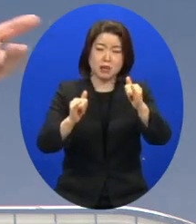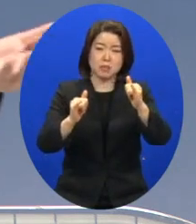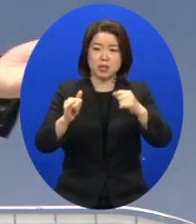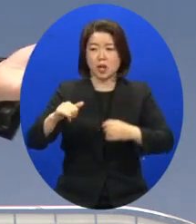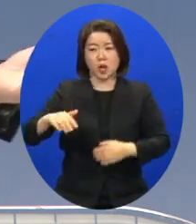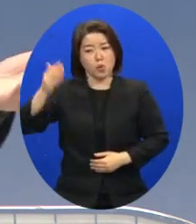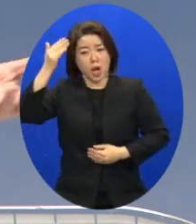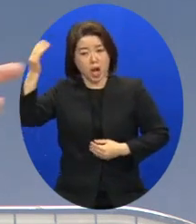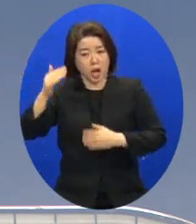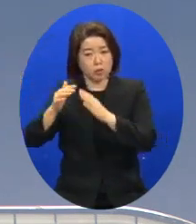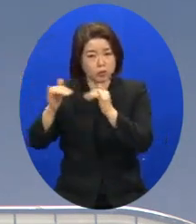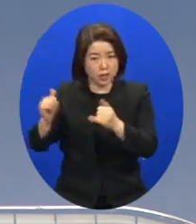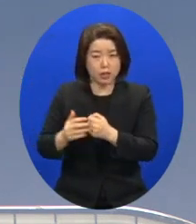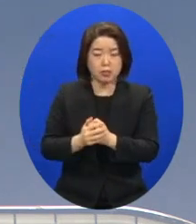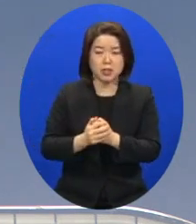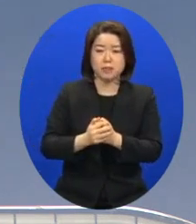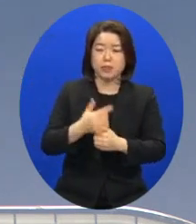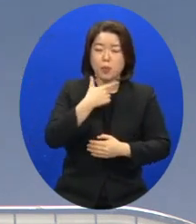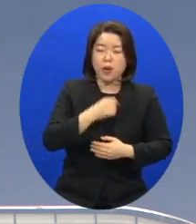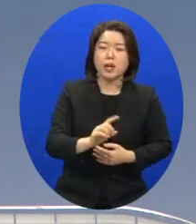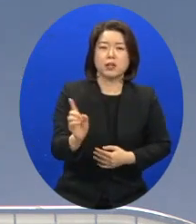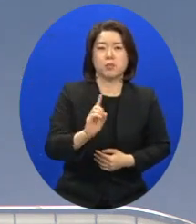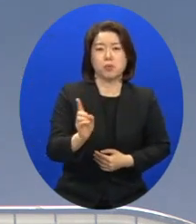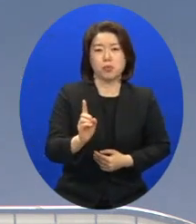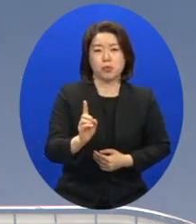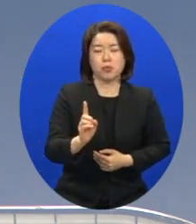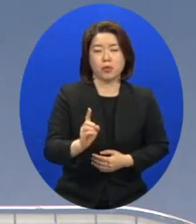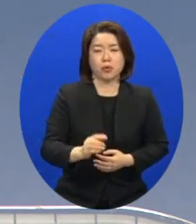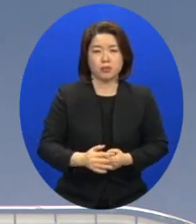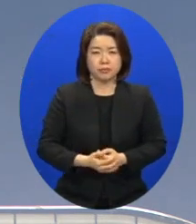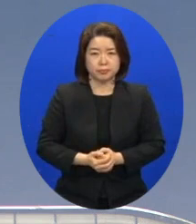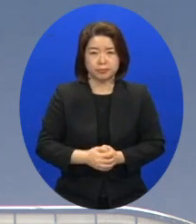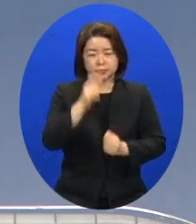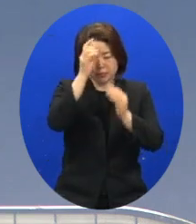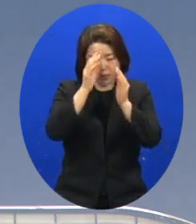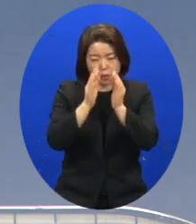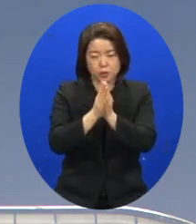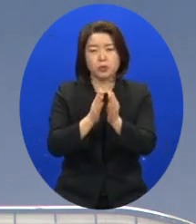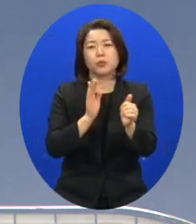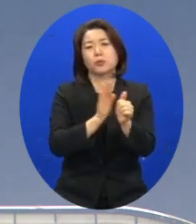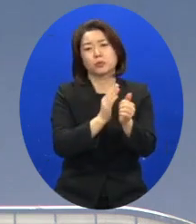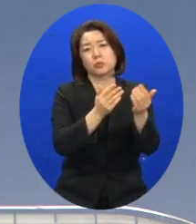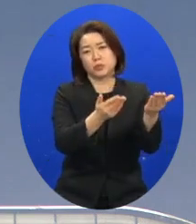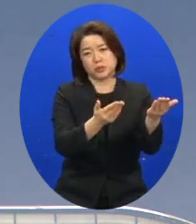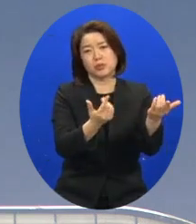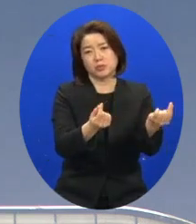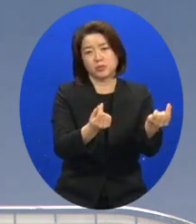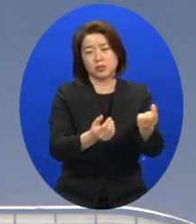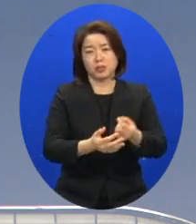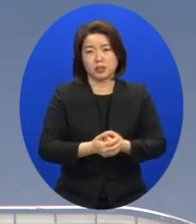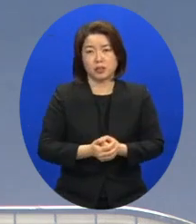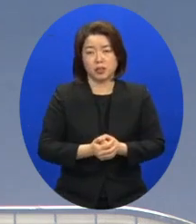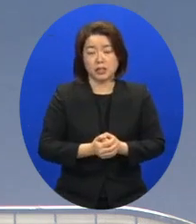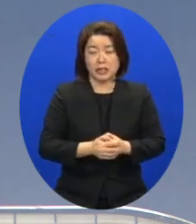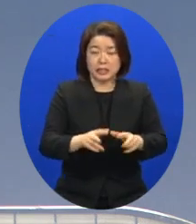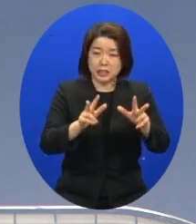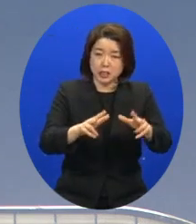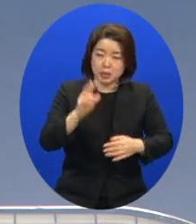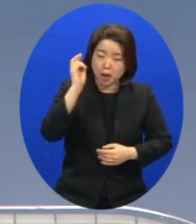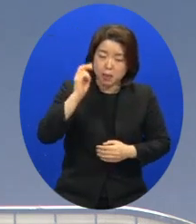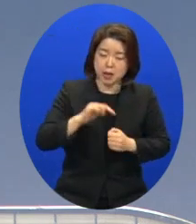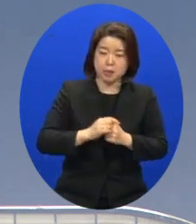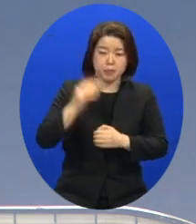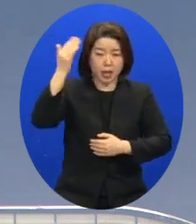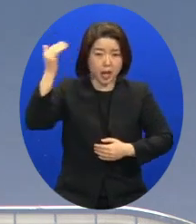한국교회 교인들에게 원하는 게 무엇이겠습니까 기도해 주는 거 아니겠어 그들은 남한에 있는 서